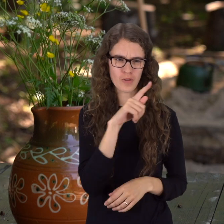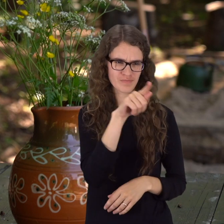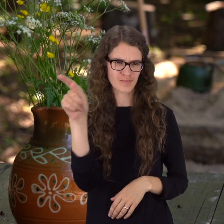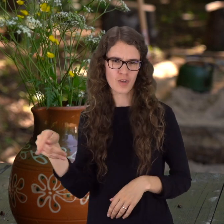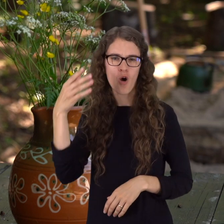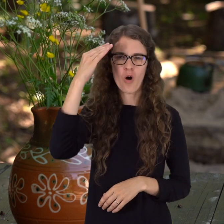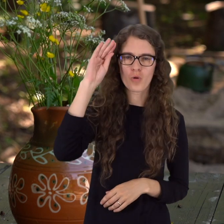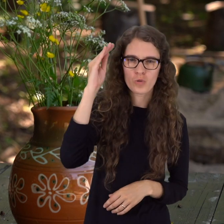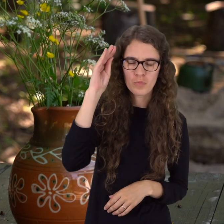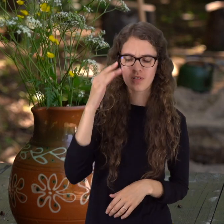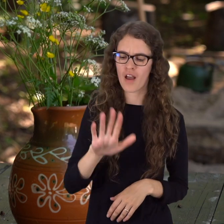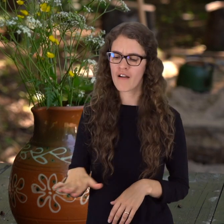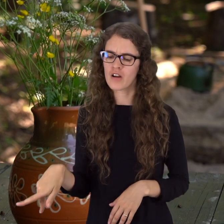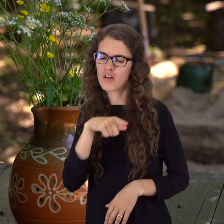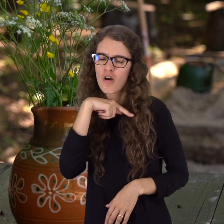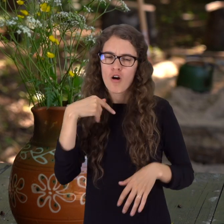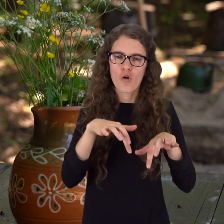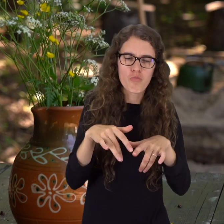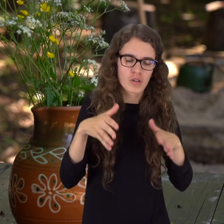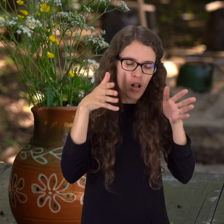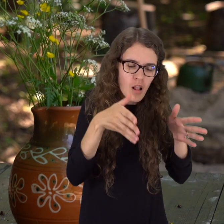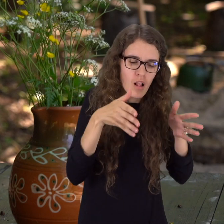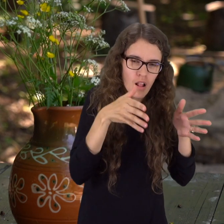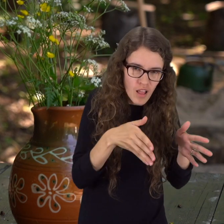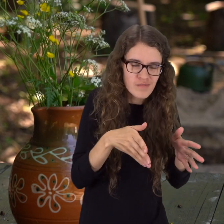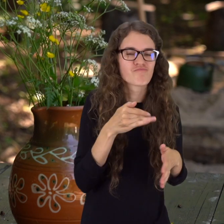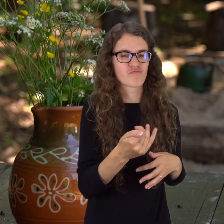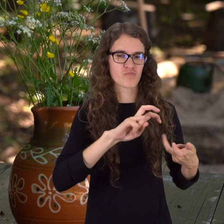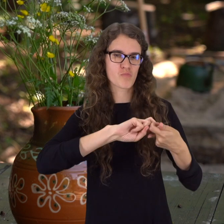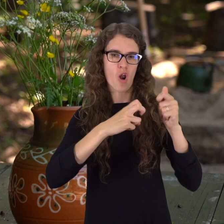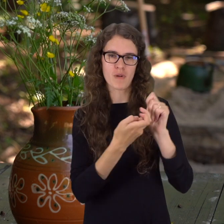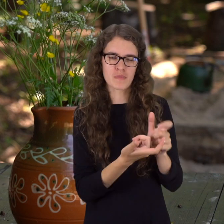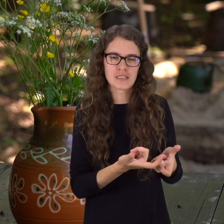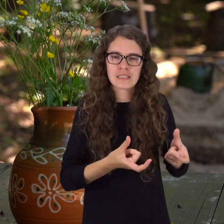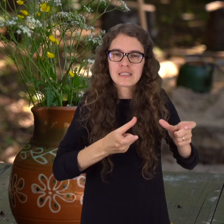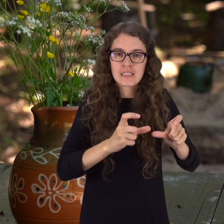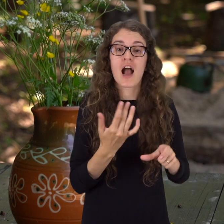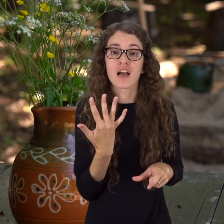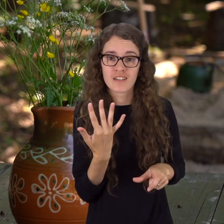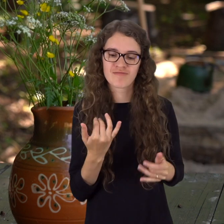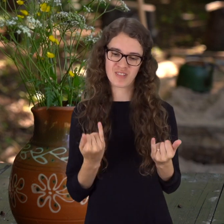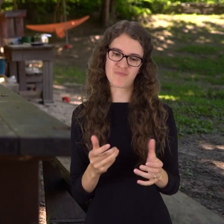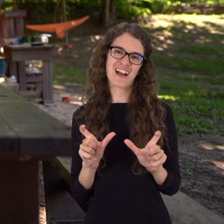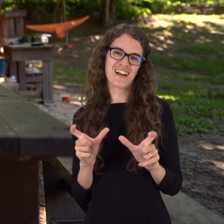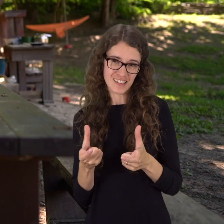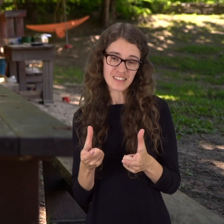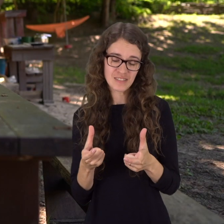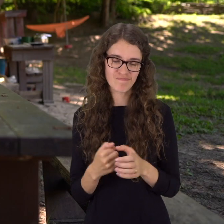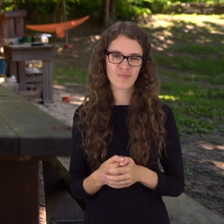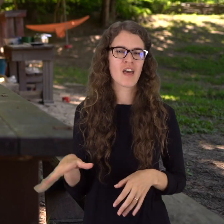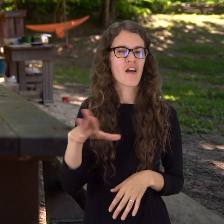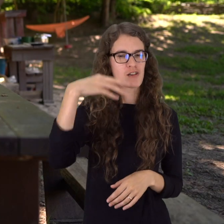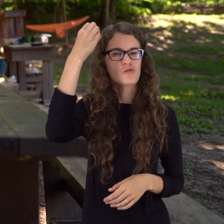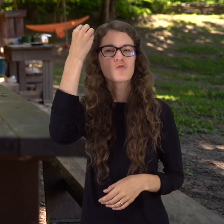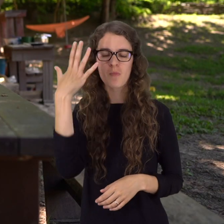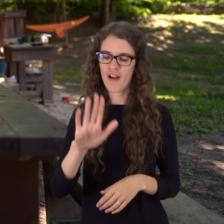jaunai kartai tenka vis daugiau laiko praleisti prie kompiuterio ekranų, o ši problema tik dar labiau išryškėjo pandemijos metu. Supratus gryno